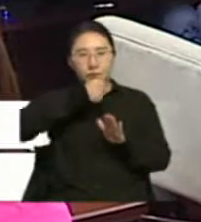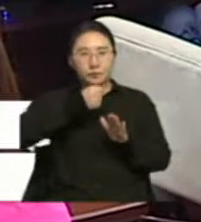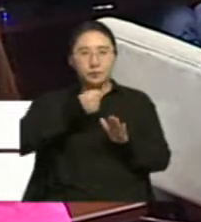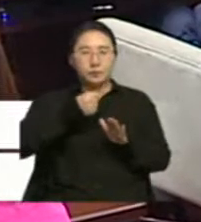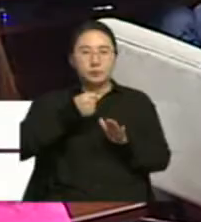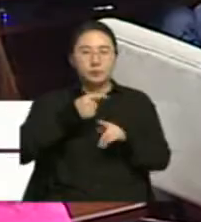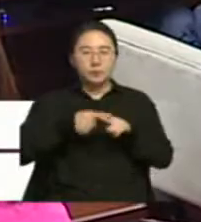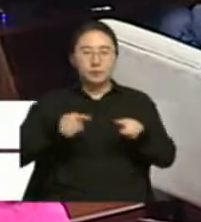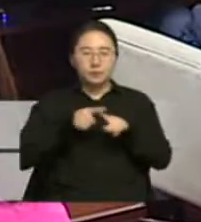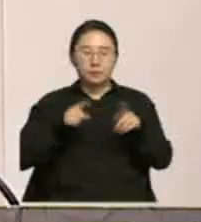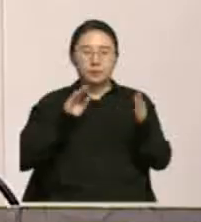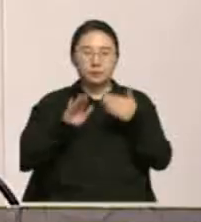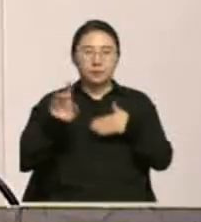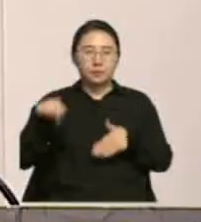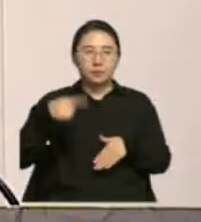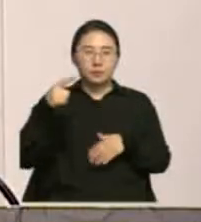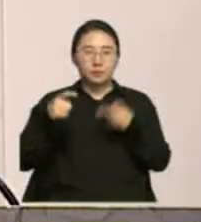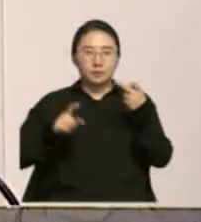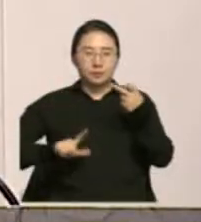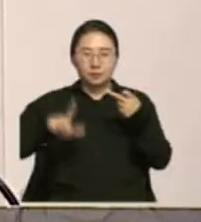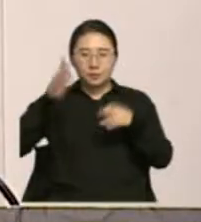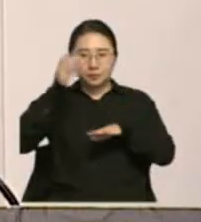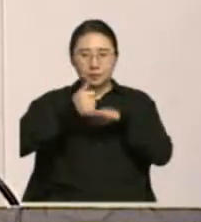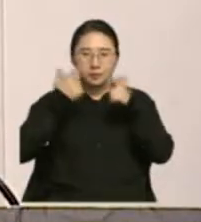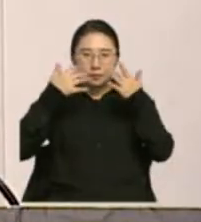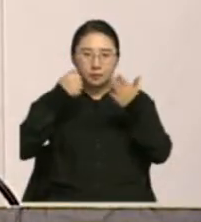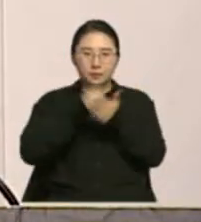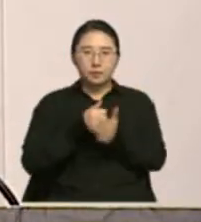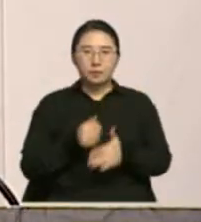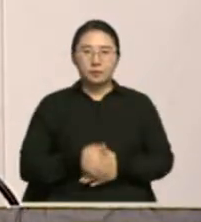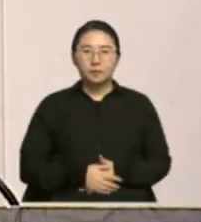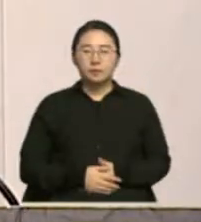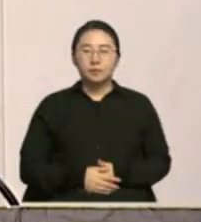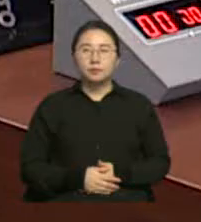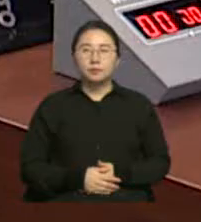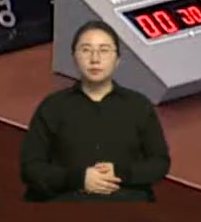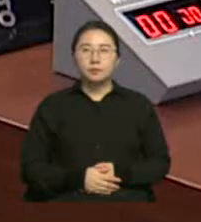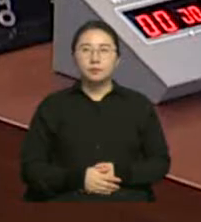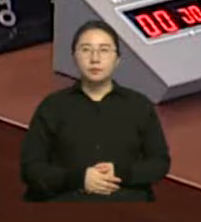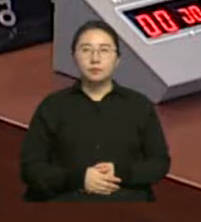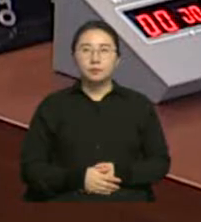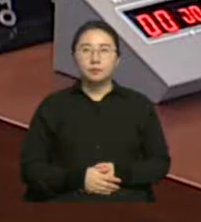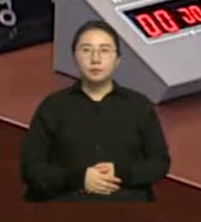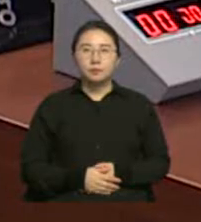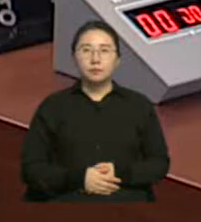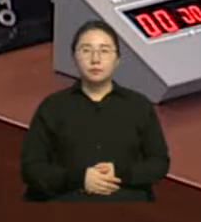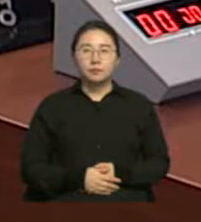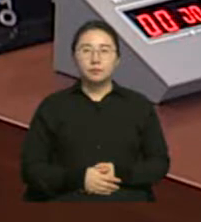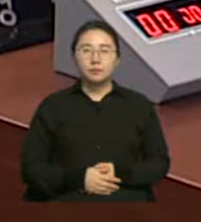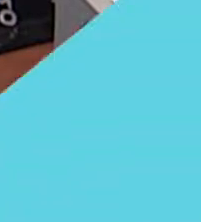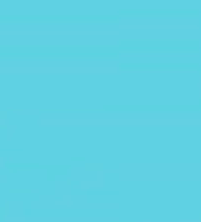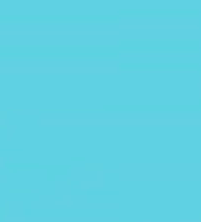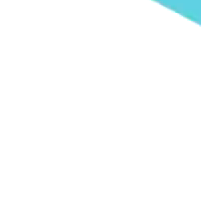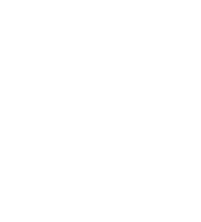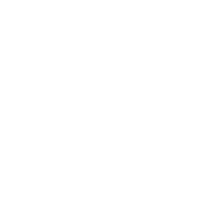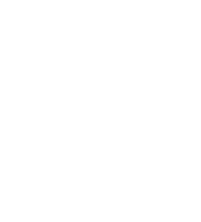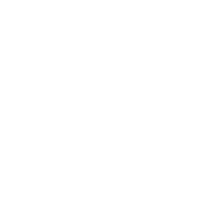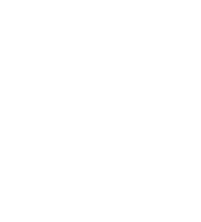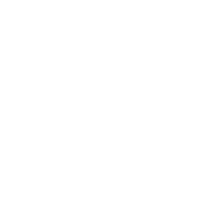구의회 심의를 거쳐 다음 달 17일 최종 확정됩니다. 들라이브 서울경기 케이블TV 엄종규입니다.